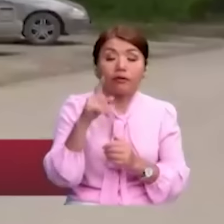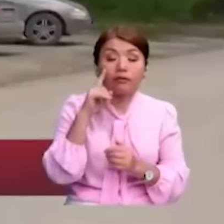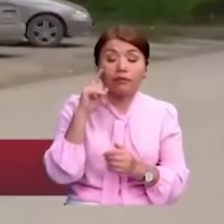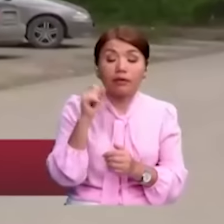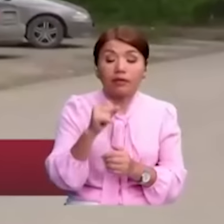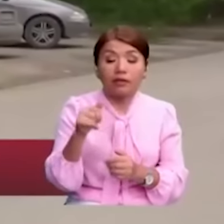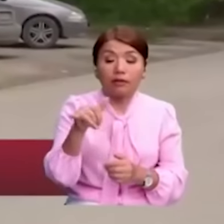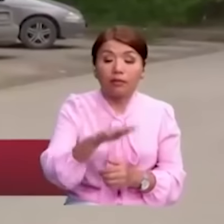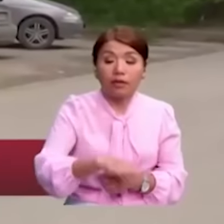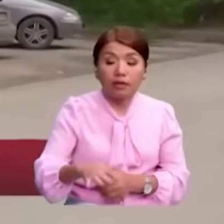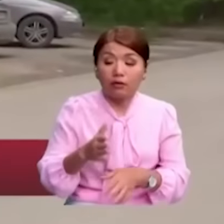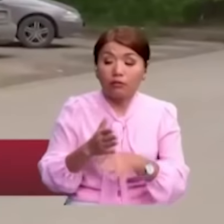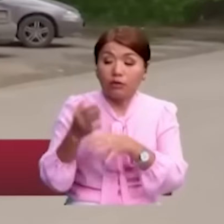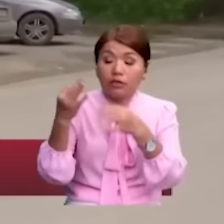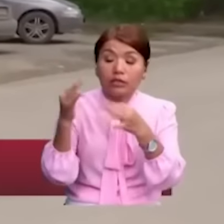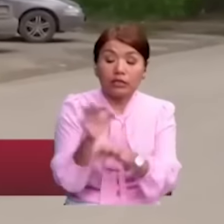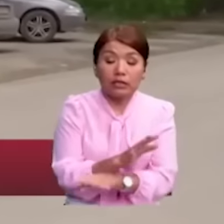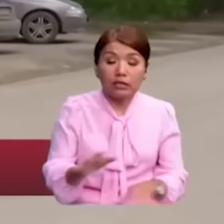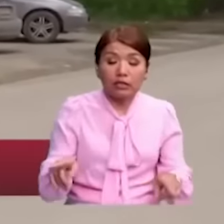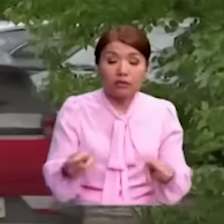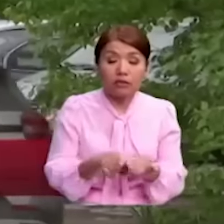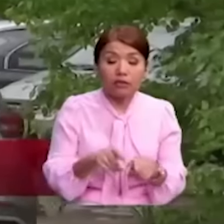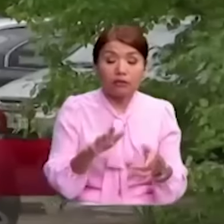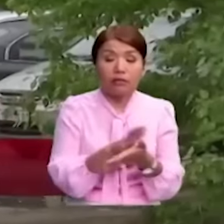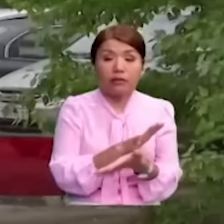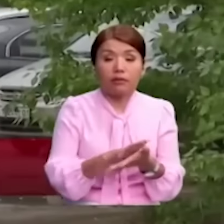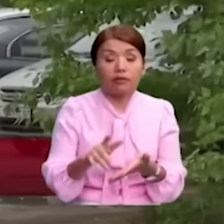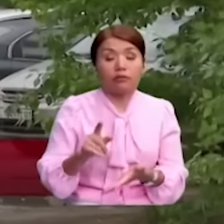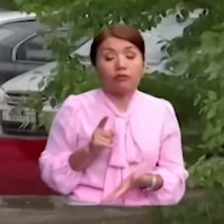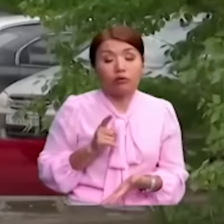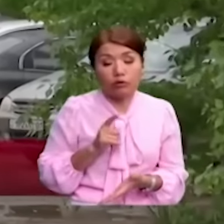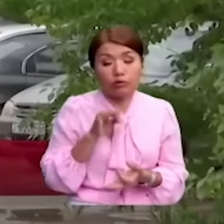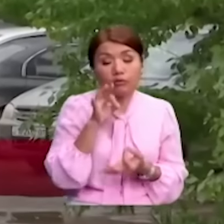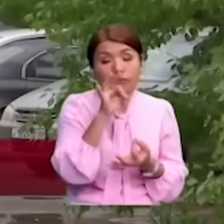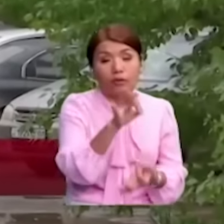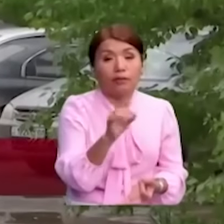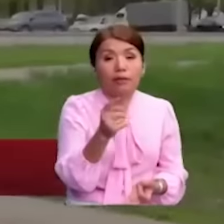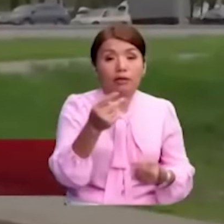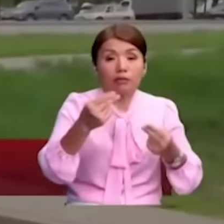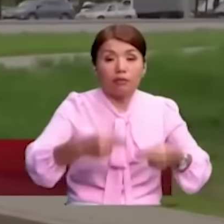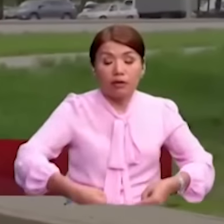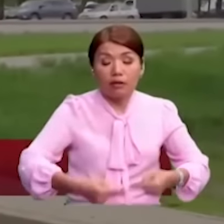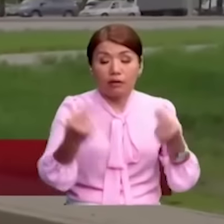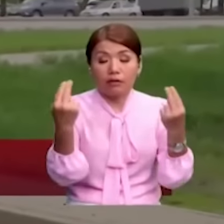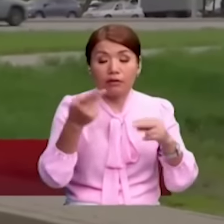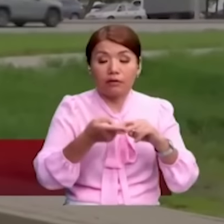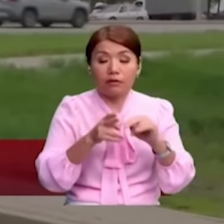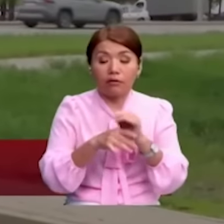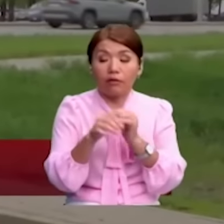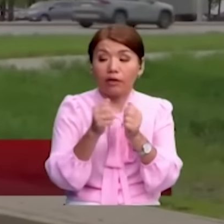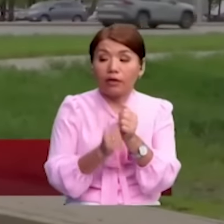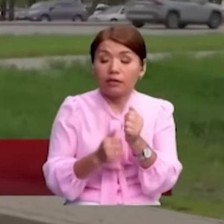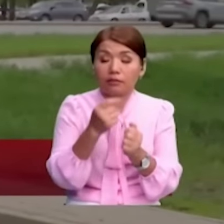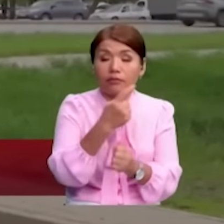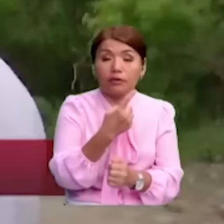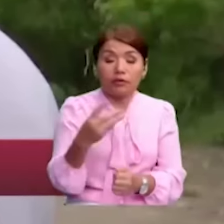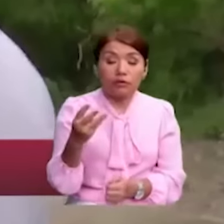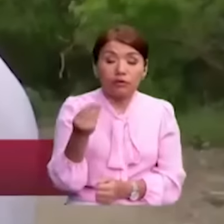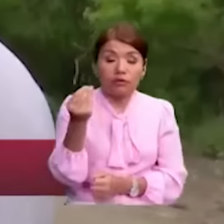әуежай аумағына кірмейді. Көліктерінің маңындағы тегін тұрақта қаңтарып қояды. Себебі шлагбаумның арғы жағында тұрған әр минутың ақша